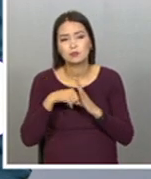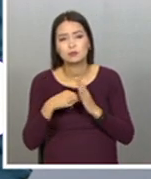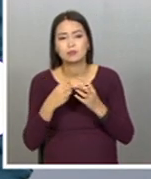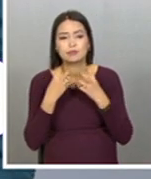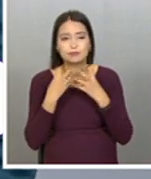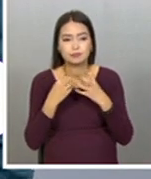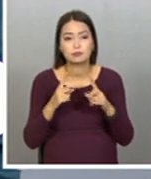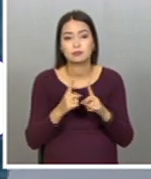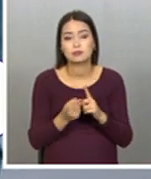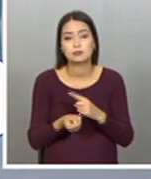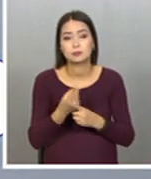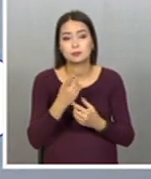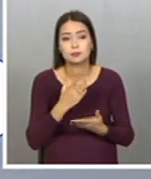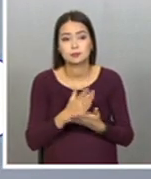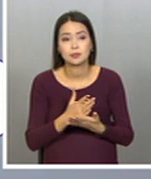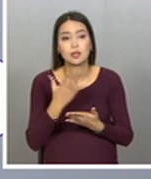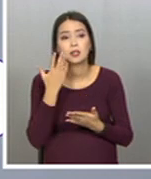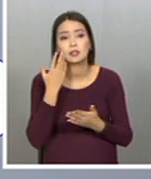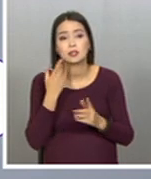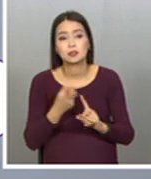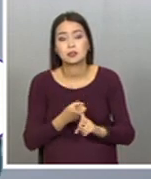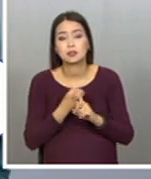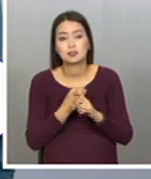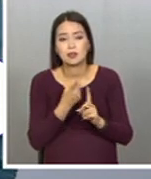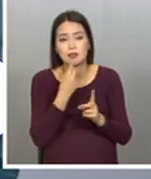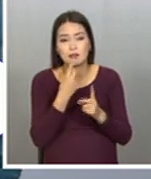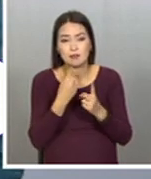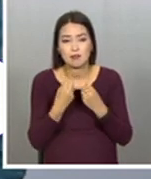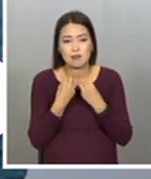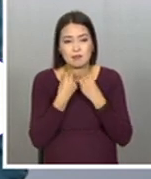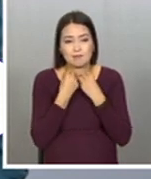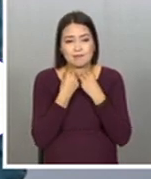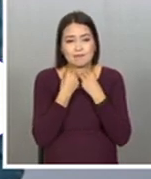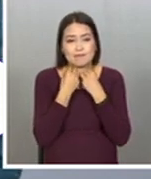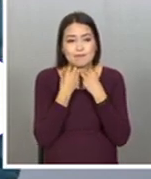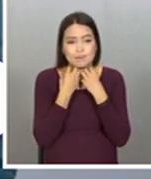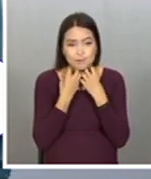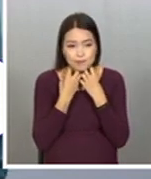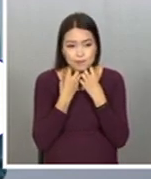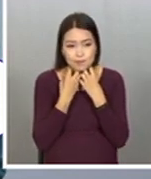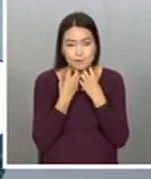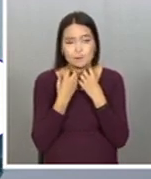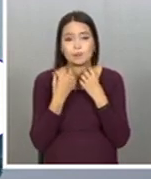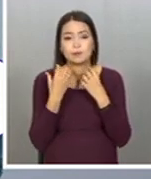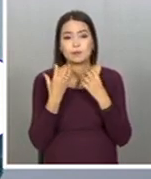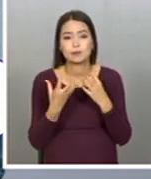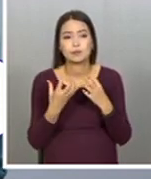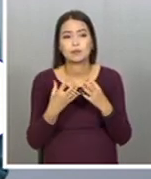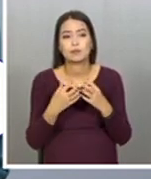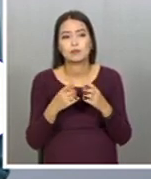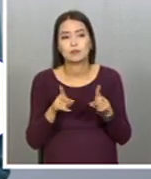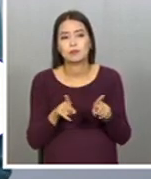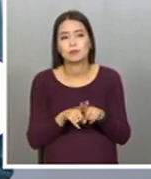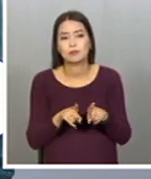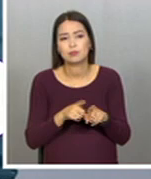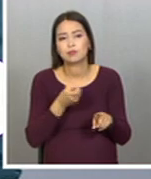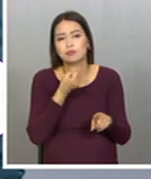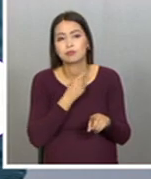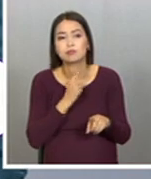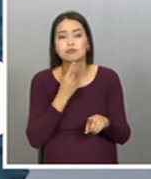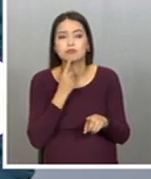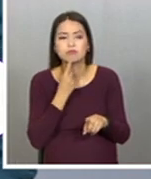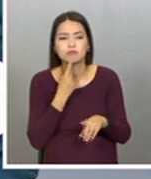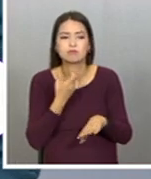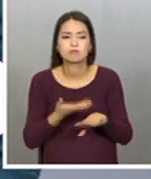болады. Жұтқыншақта қызарып, қабыршақтанып, ол жер қыши бастайды және ауру